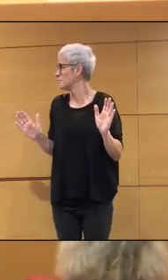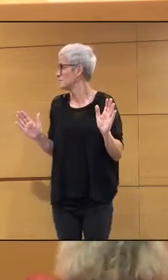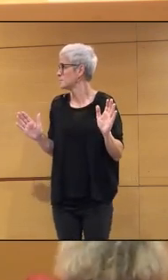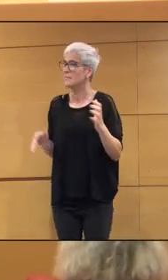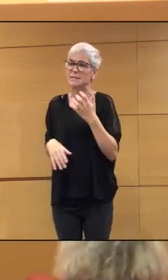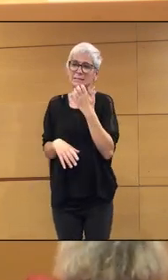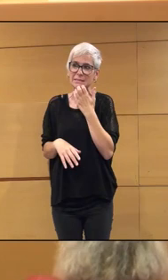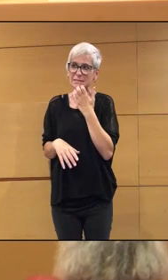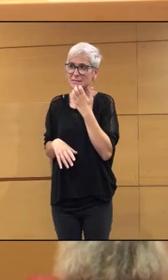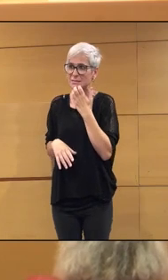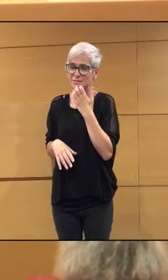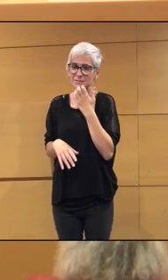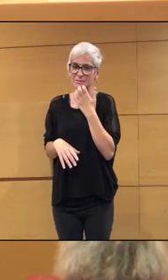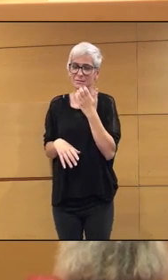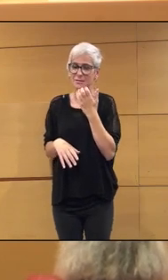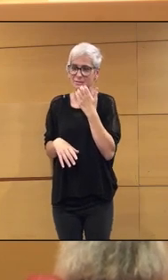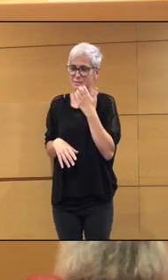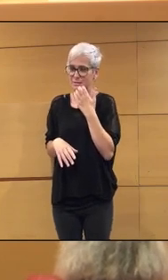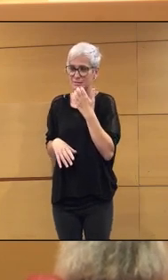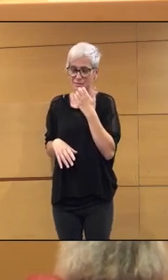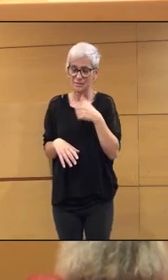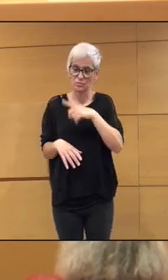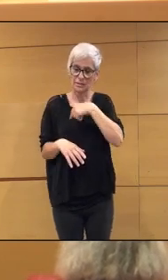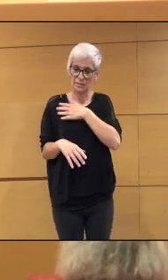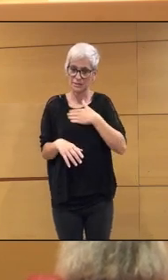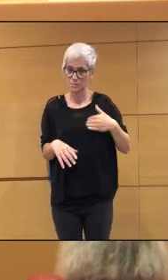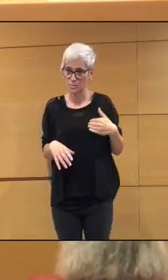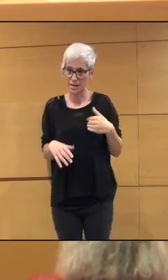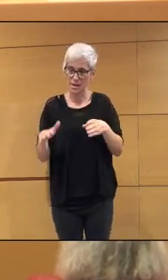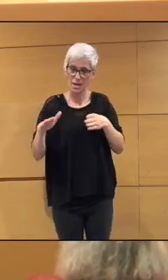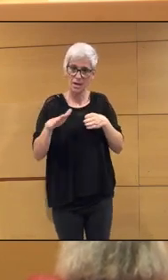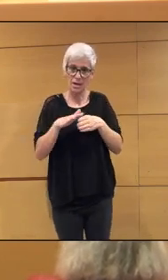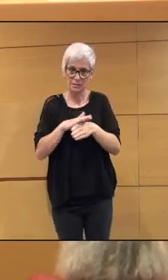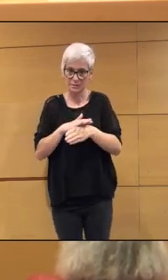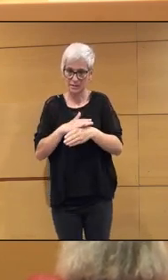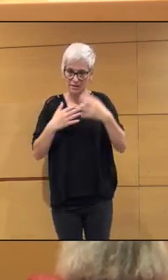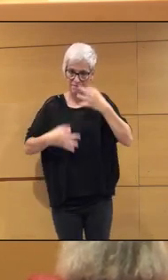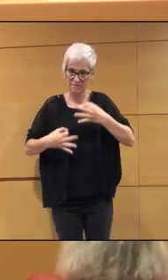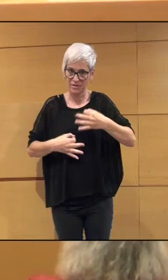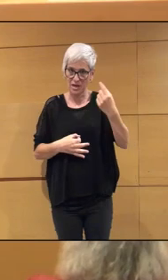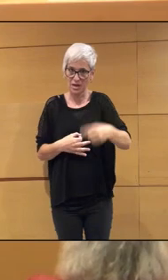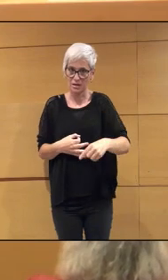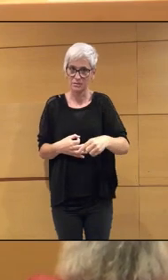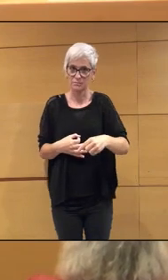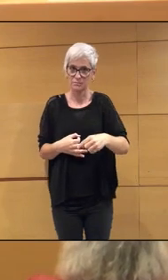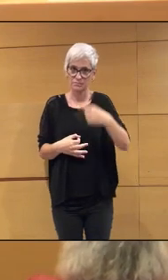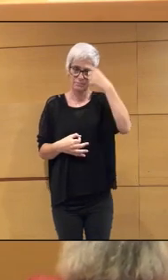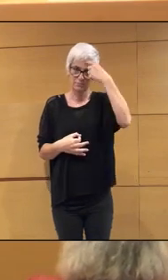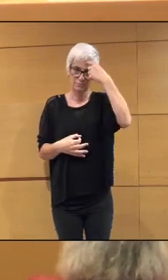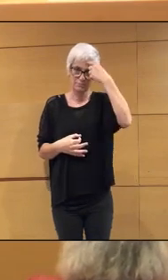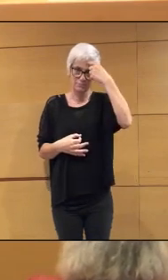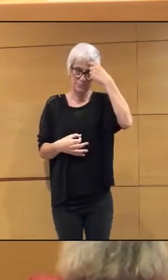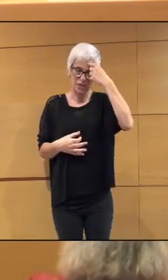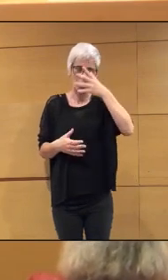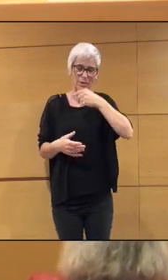si... Poc, però enteneu-me, si volem entrar, si volem que l'accessibilitat hi sigui, no podem perdre de vista,